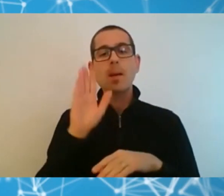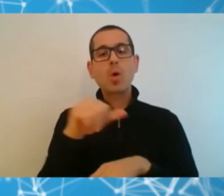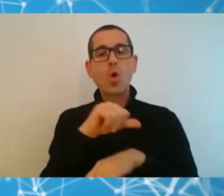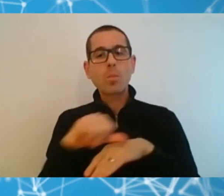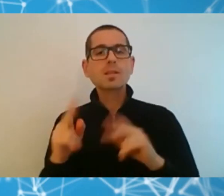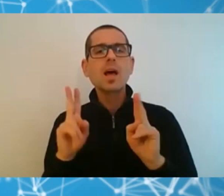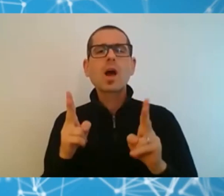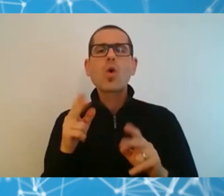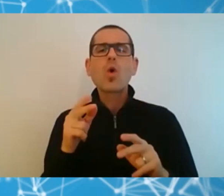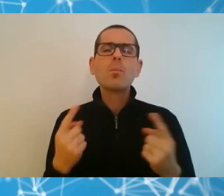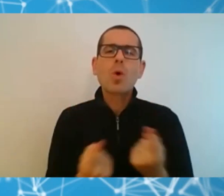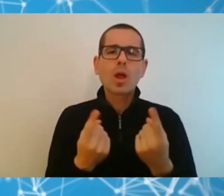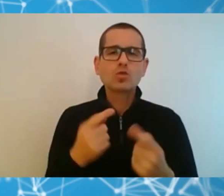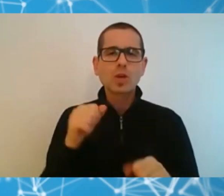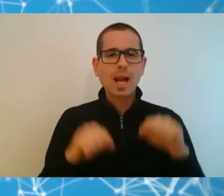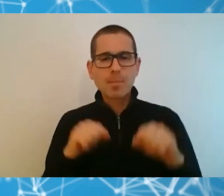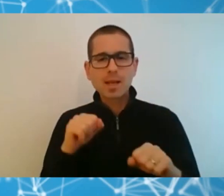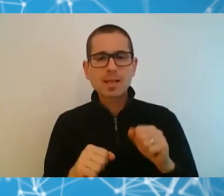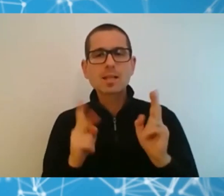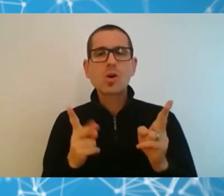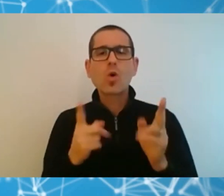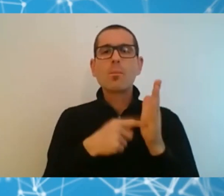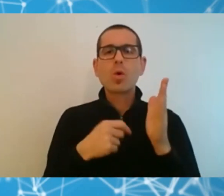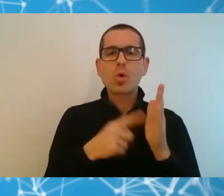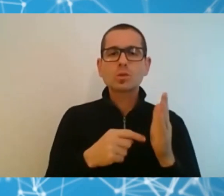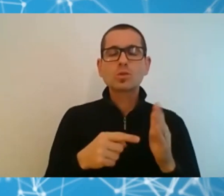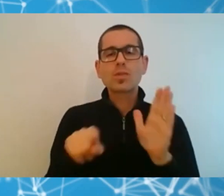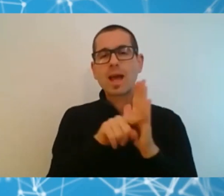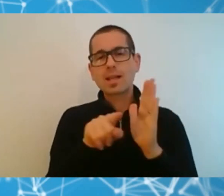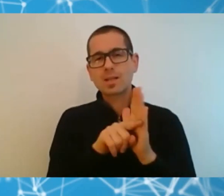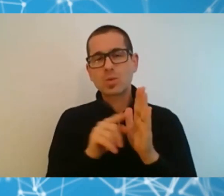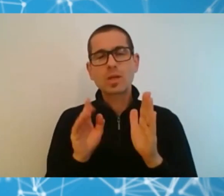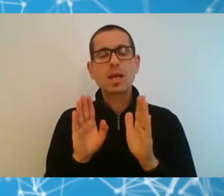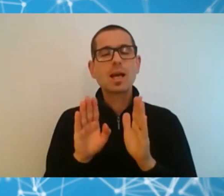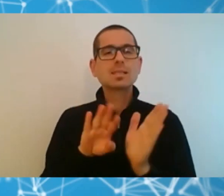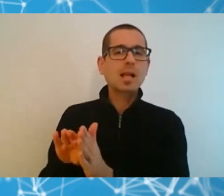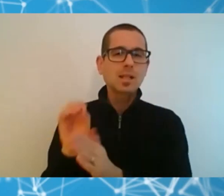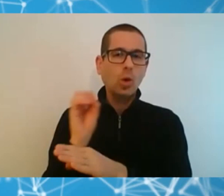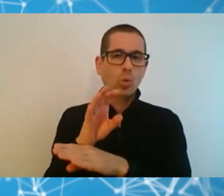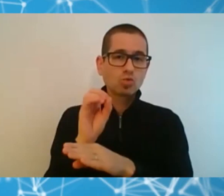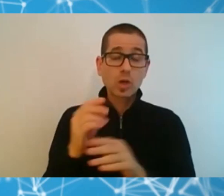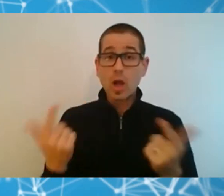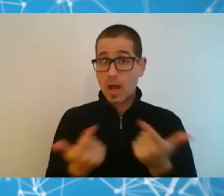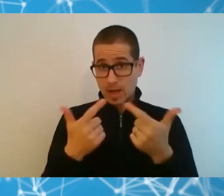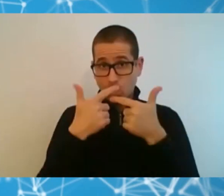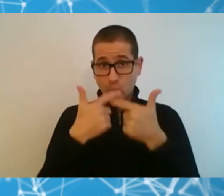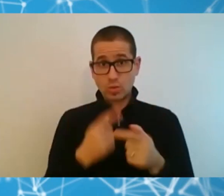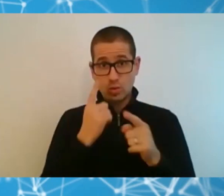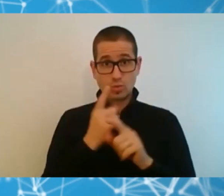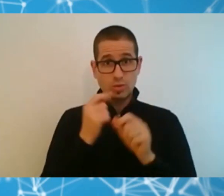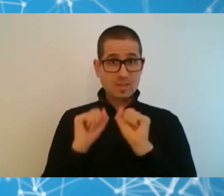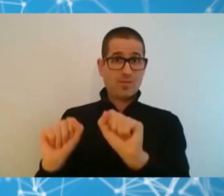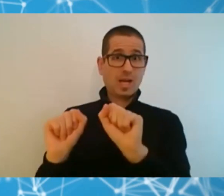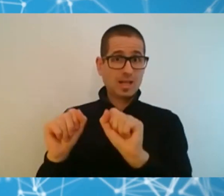je rehabilitacija, kako pogosti so negativni stranski učinki, ali lahko telo celo zavrne polžev